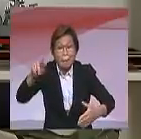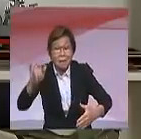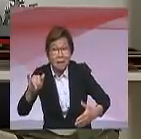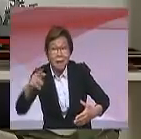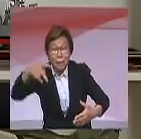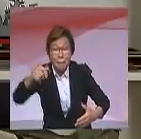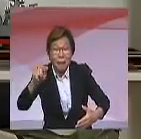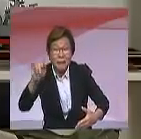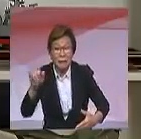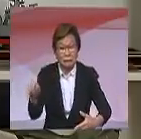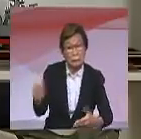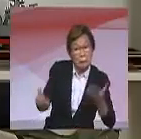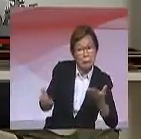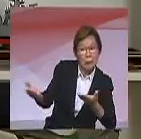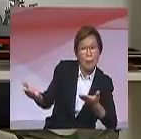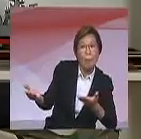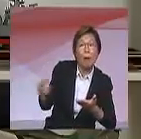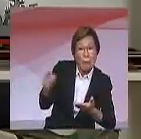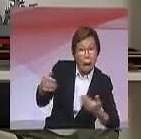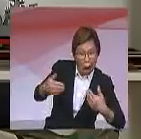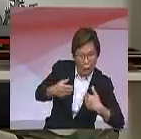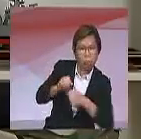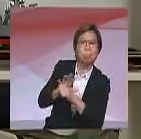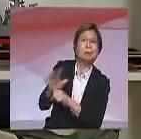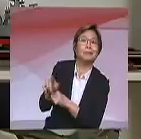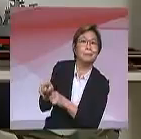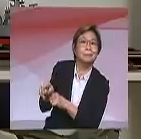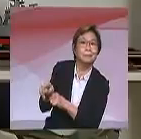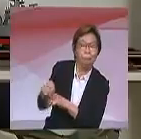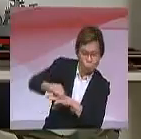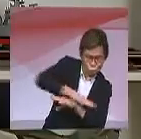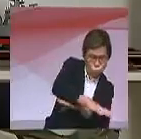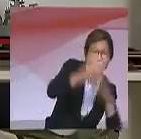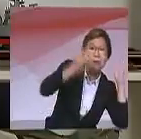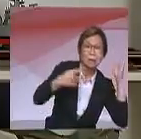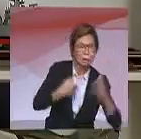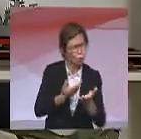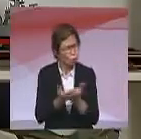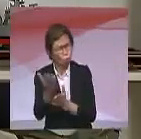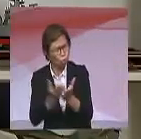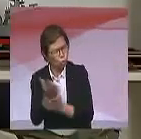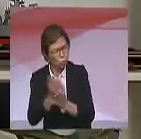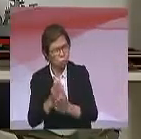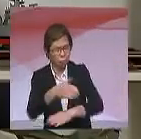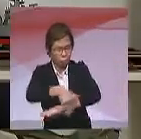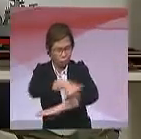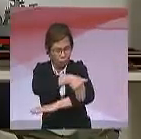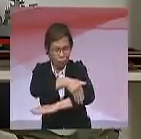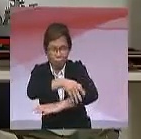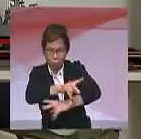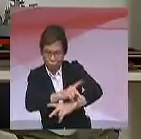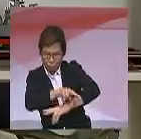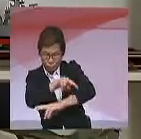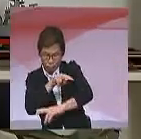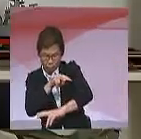membawa COVID-19 virus bersama mereka. Dan kita terus mengawal sempadan terutamanya yang